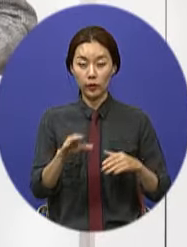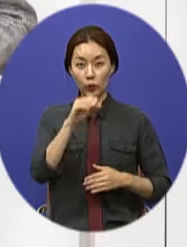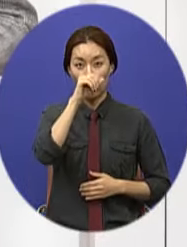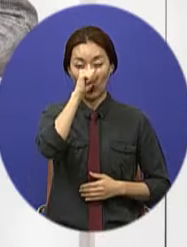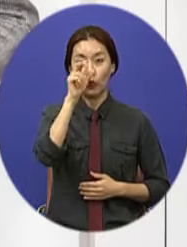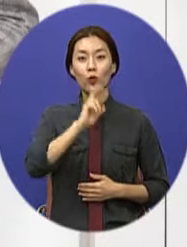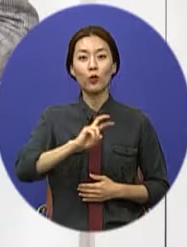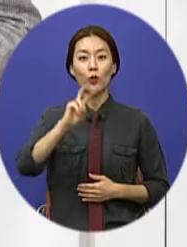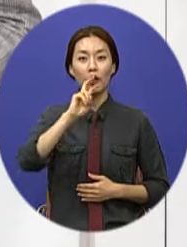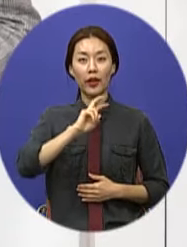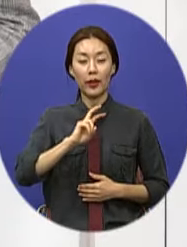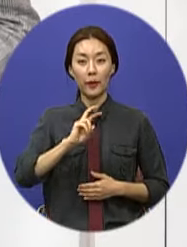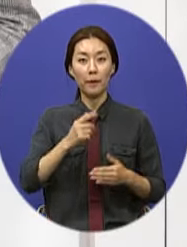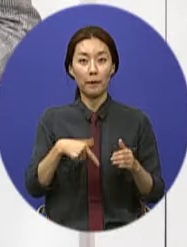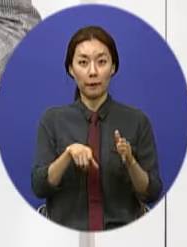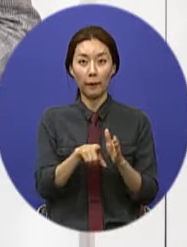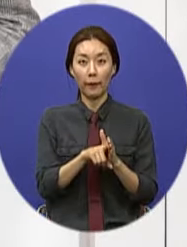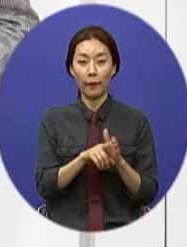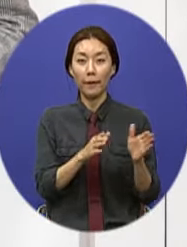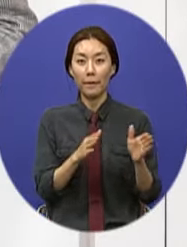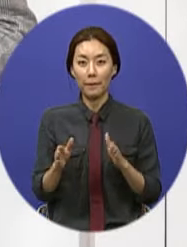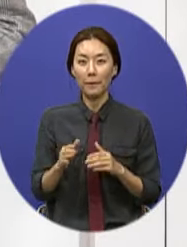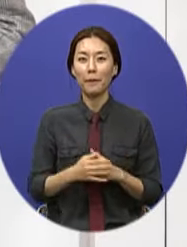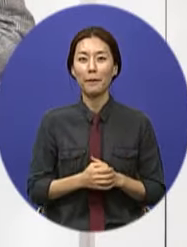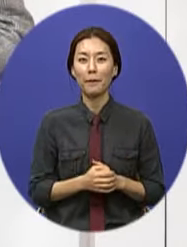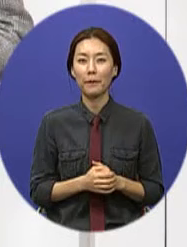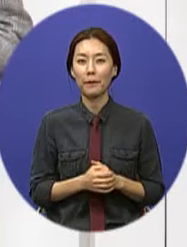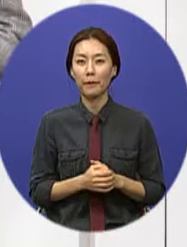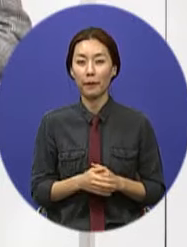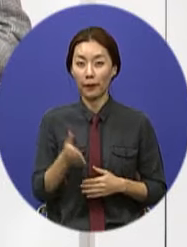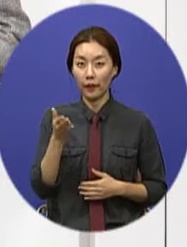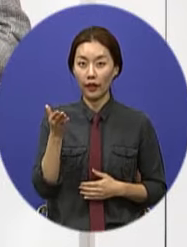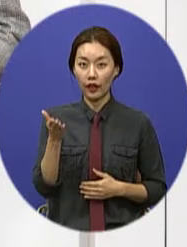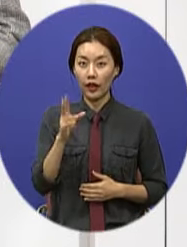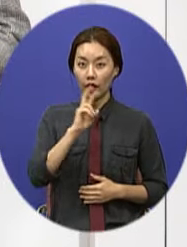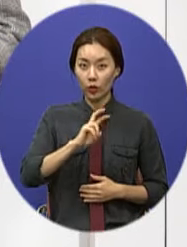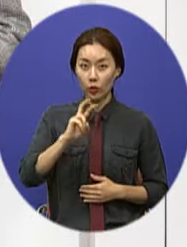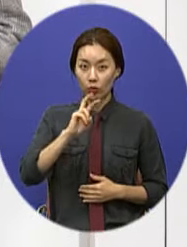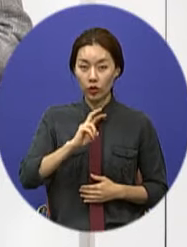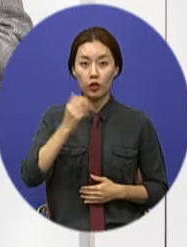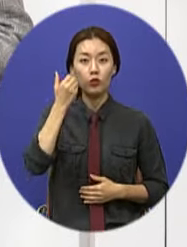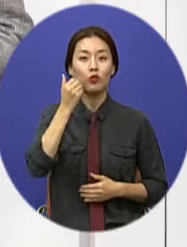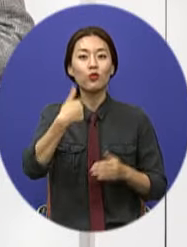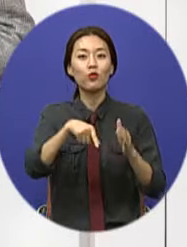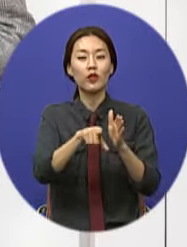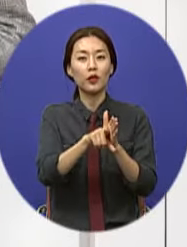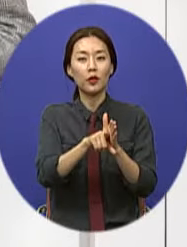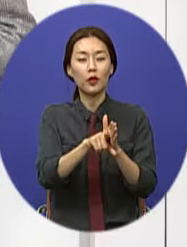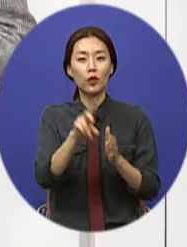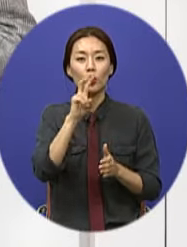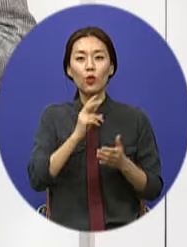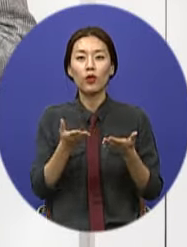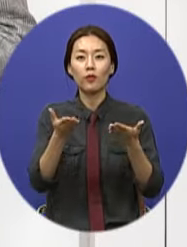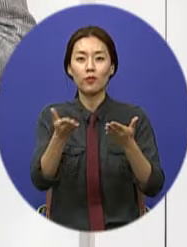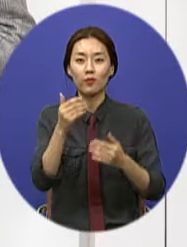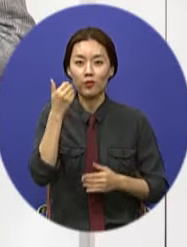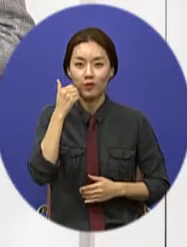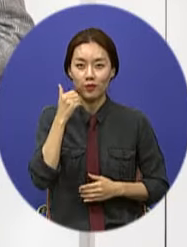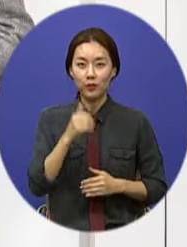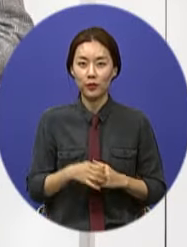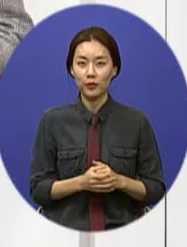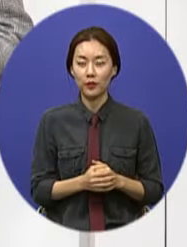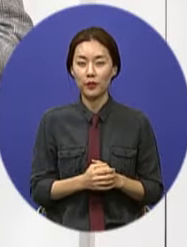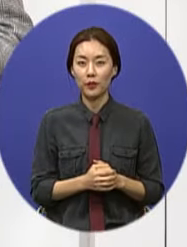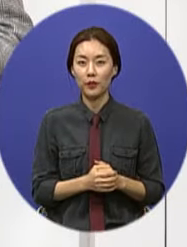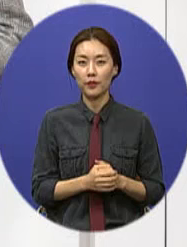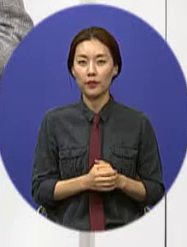좋은 노래 불러주시려고 준비하셨네요. 아, 예. 요 노래는 누구한테 들려주실 거예요? 그냥